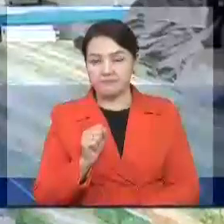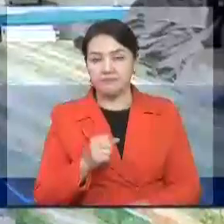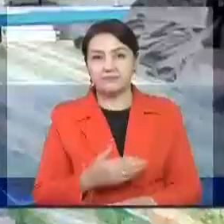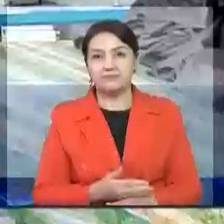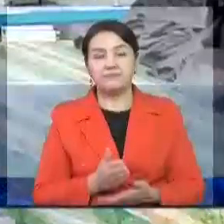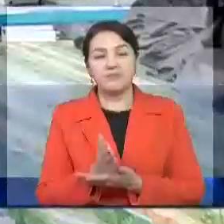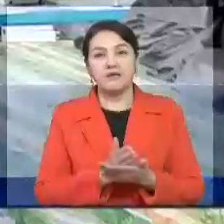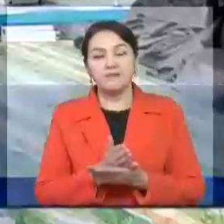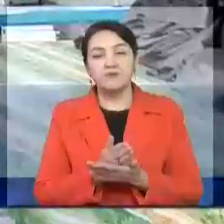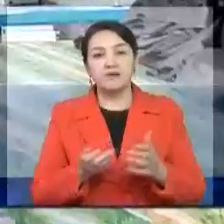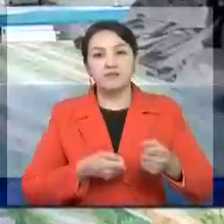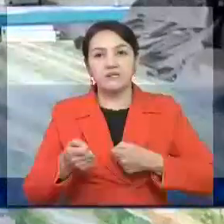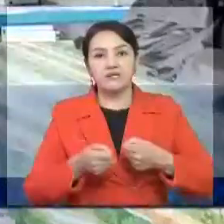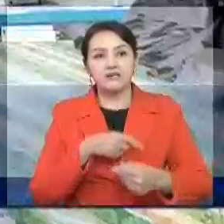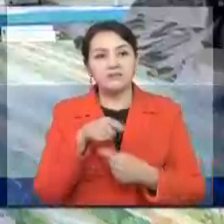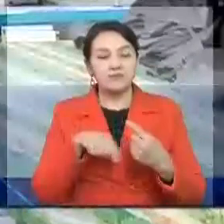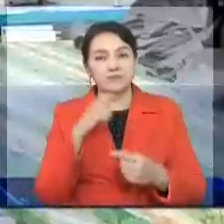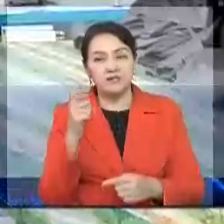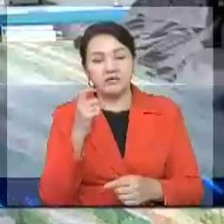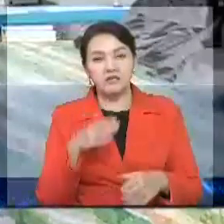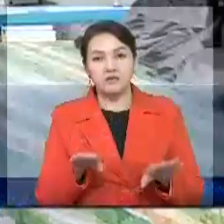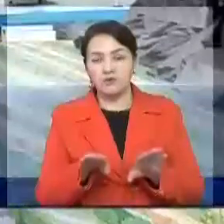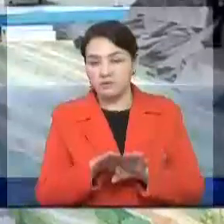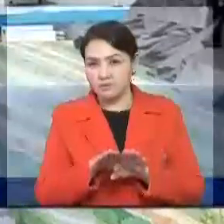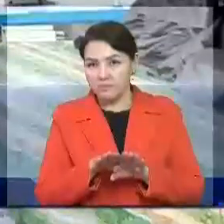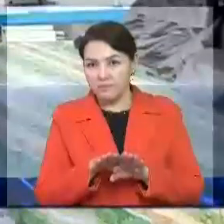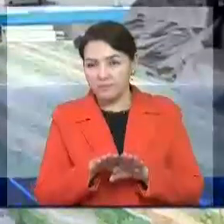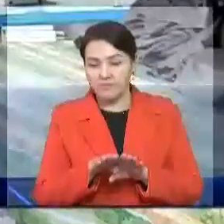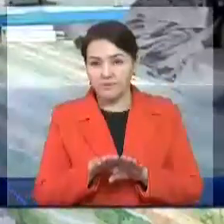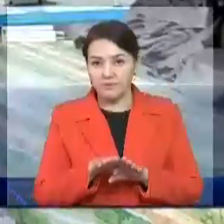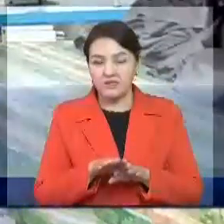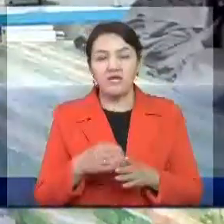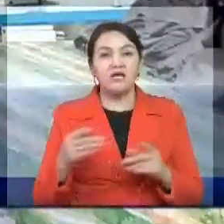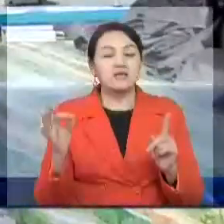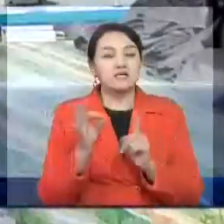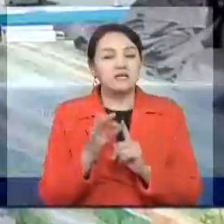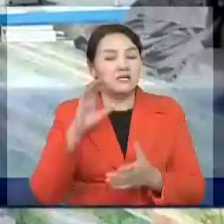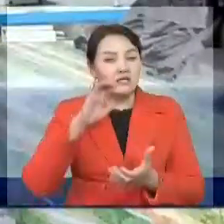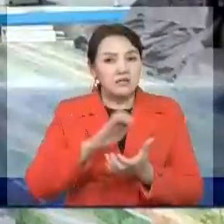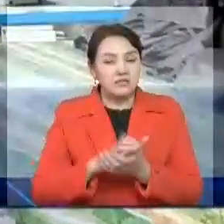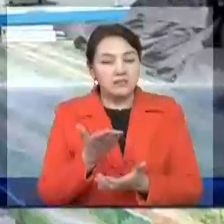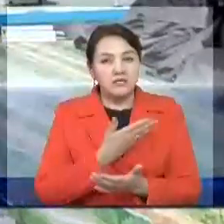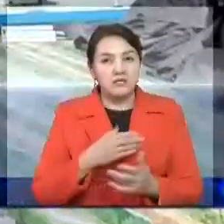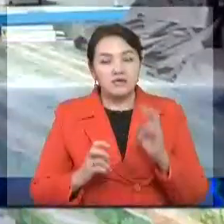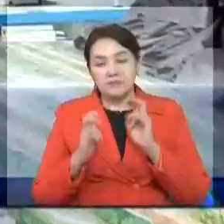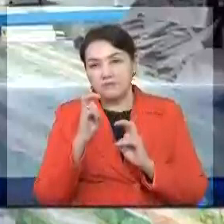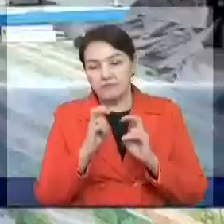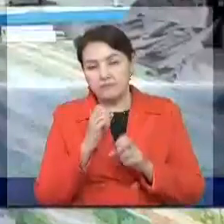местные исполнительные органы управления предпринимательства, в том числе, с целью, чтобы они ознакомились с нашим